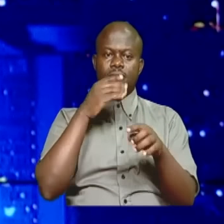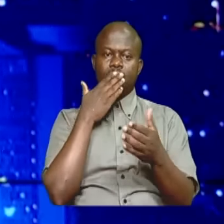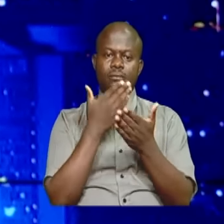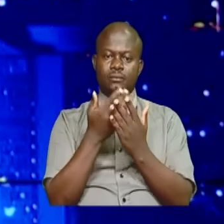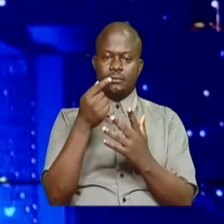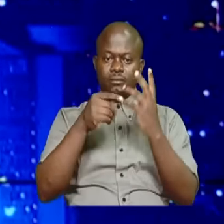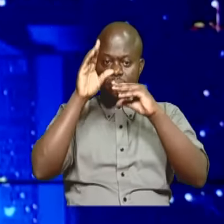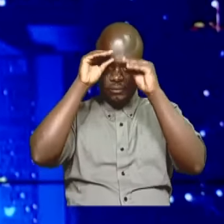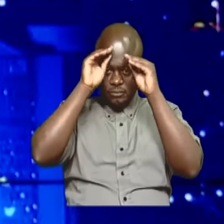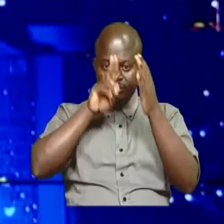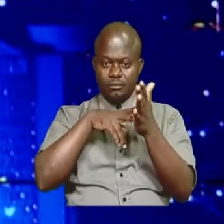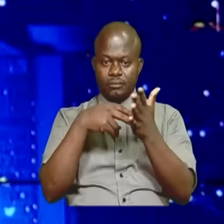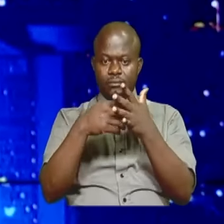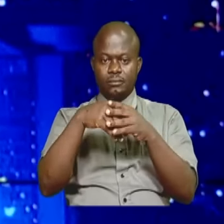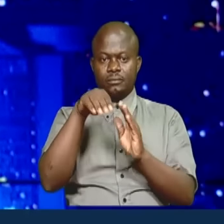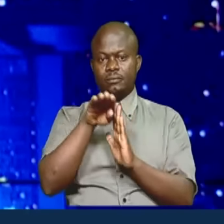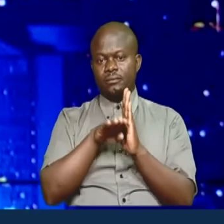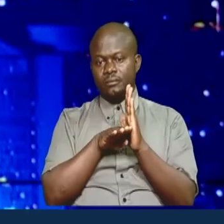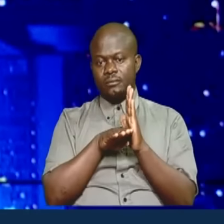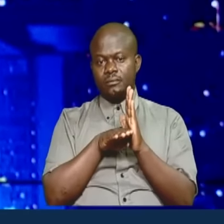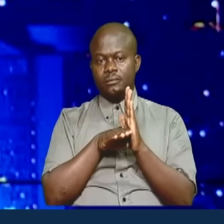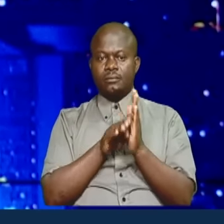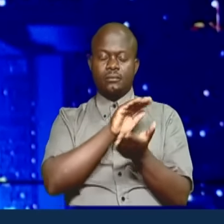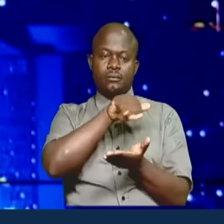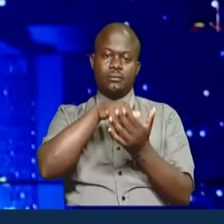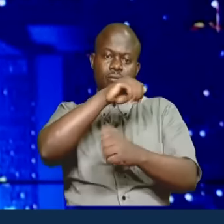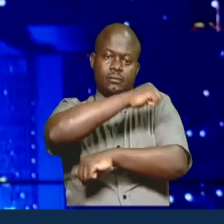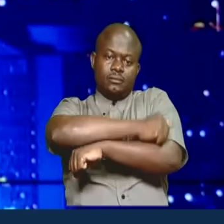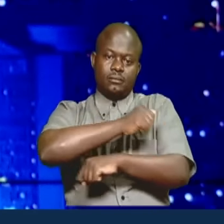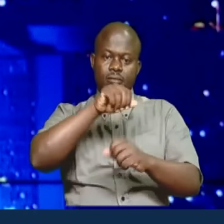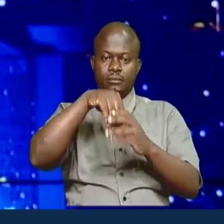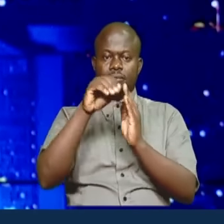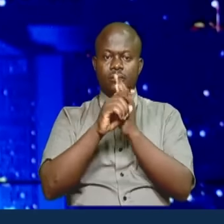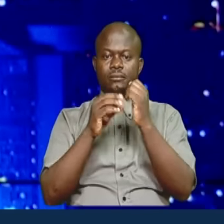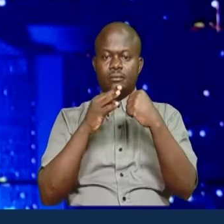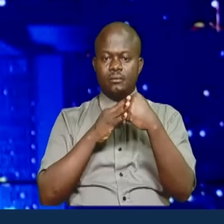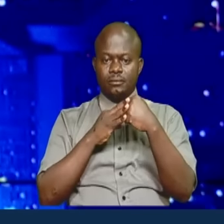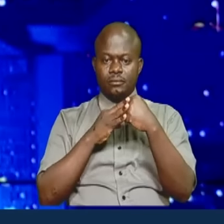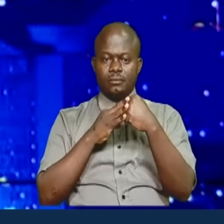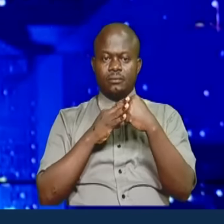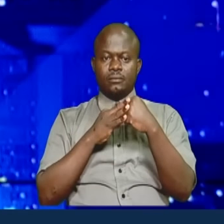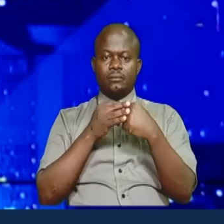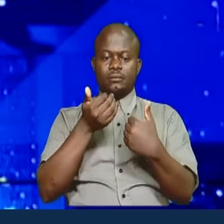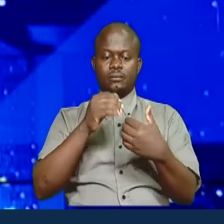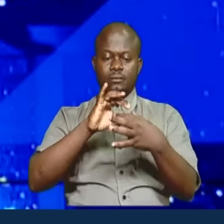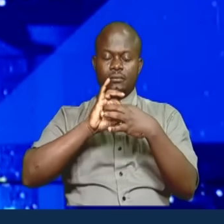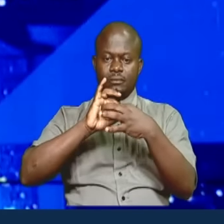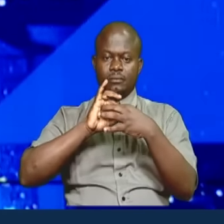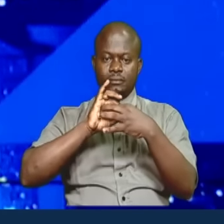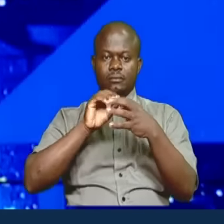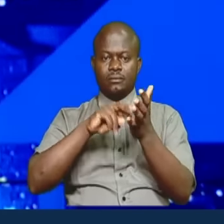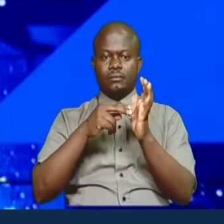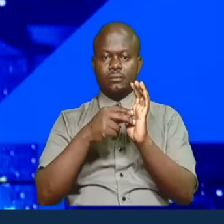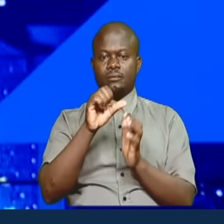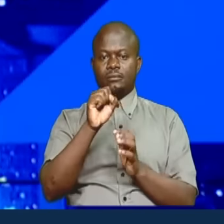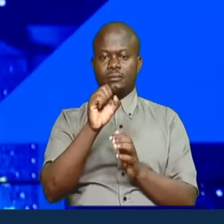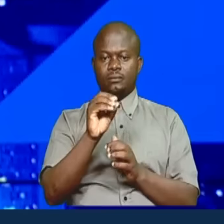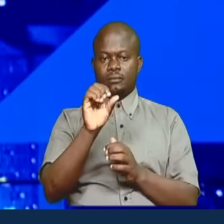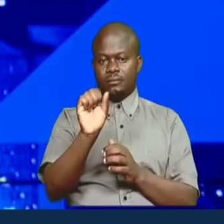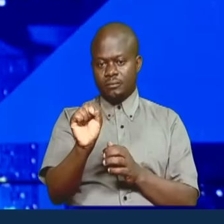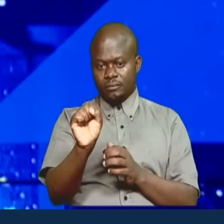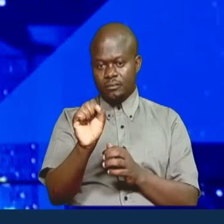amasomo yabananiraga. Ni muri gahunda ibigo by'amashuri biri mu turere 8 birimo gufashwamo n'umushinga SOS.